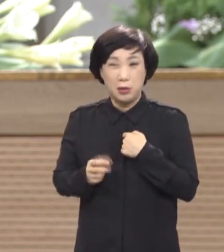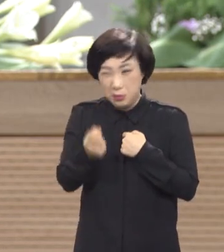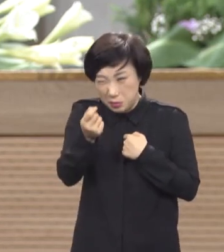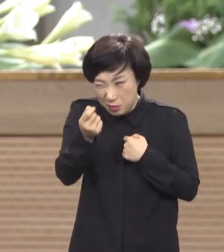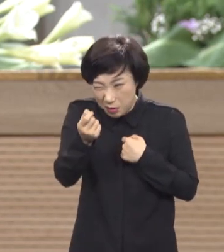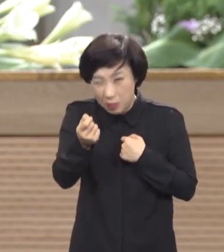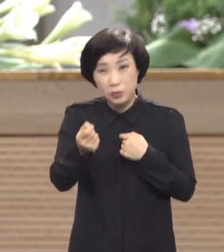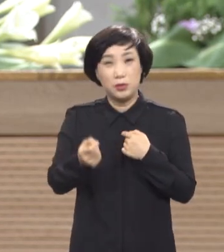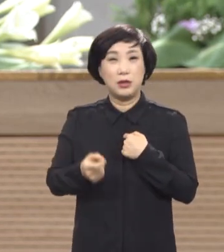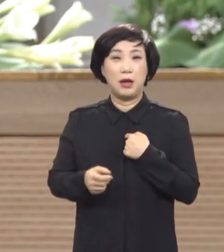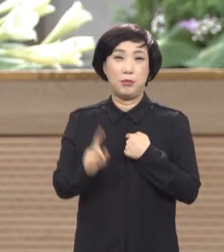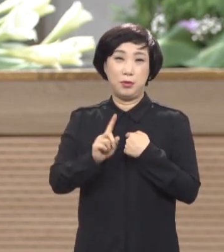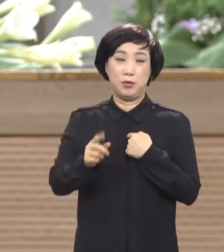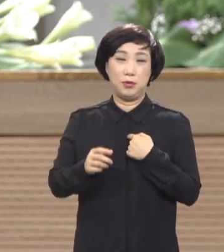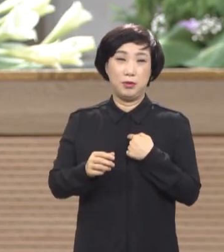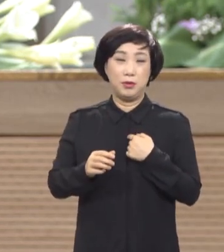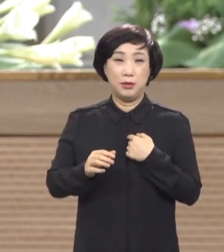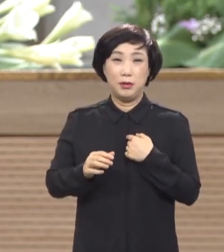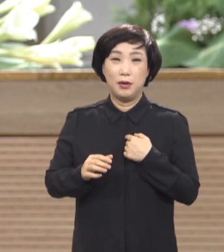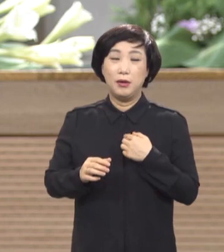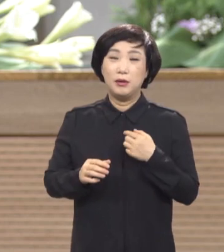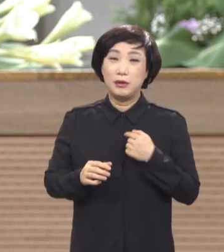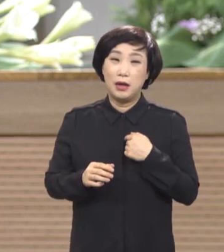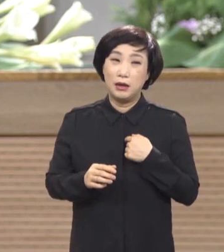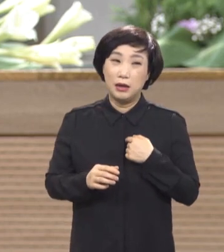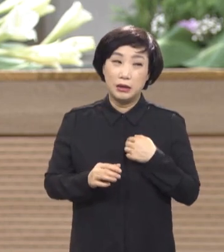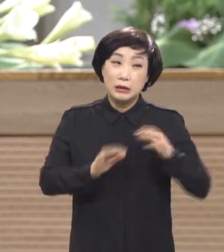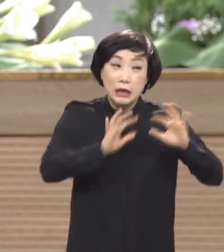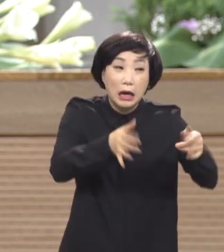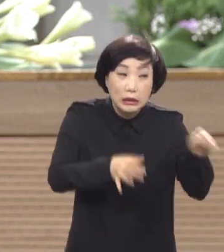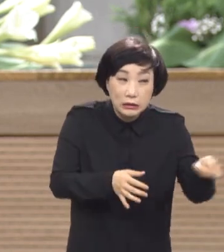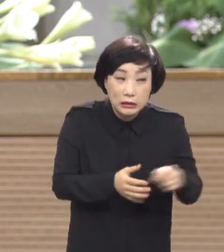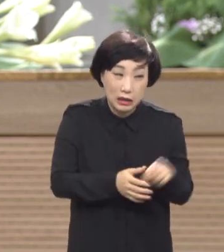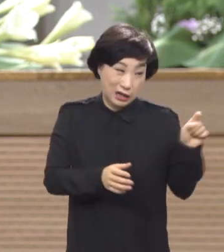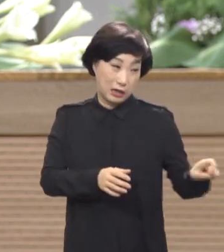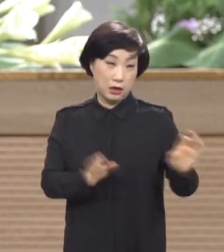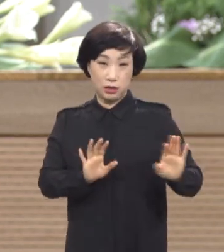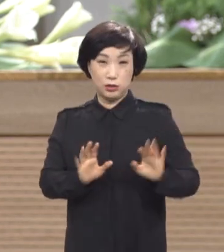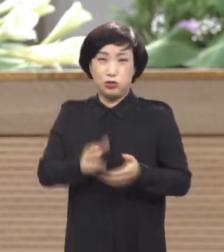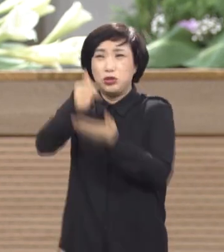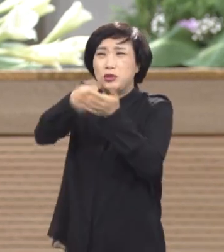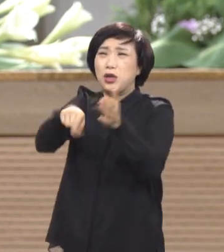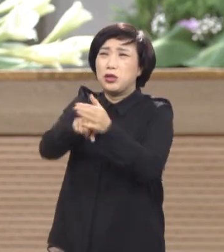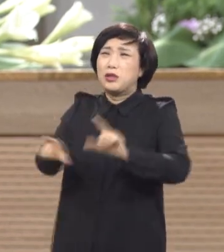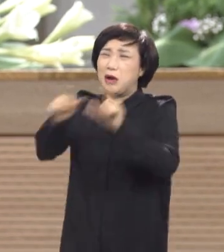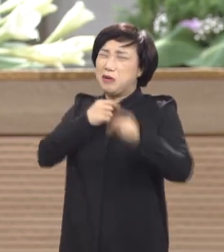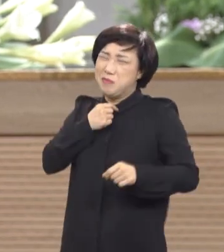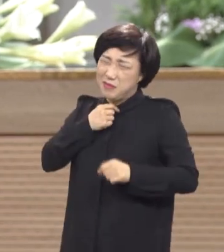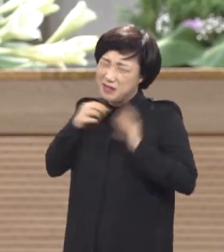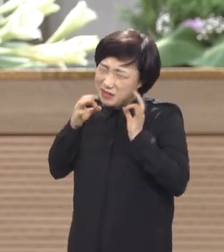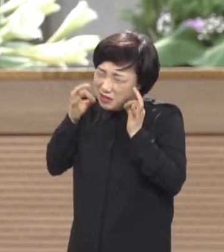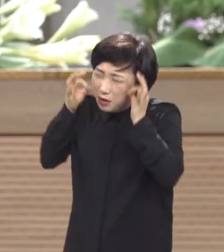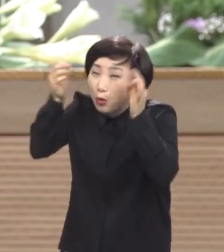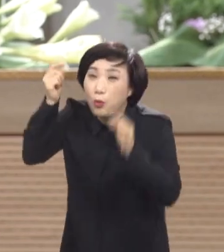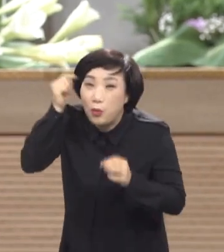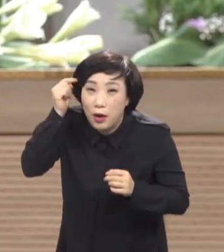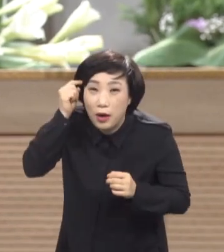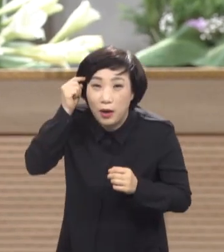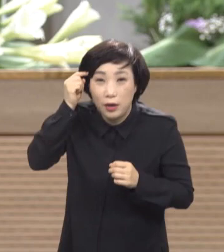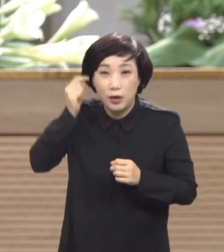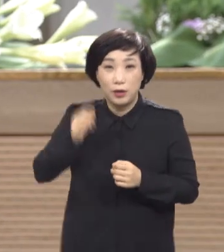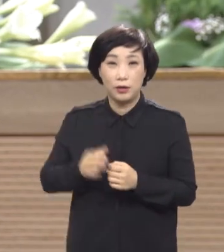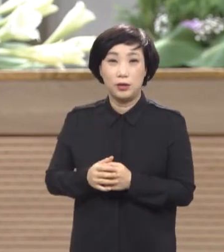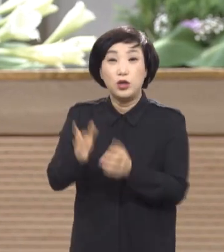나를 이 세상에 내주지 않고 주를 위해 살려고 몸부림을 치느냐 신님이 그가